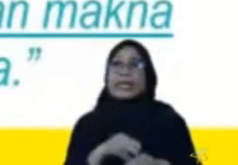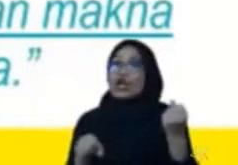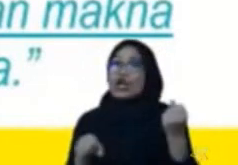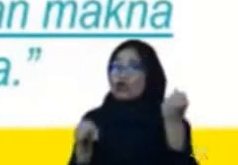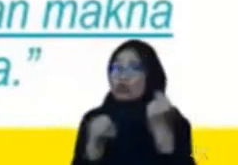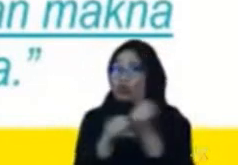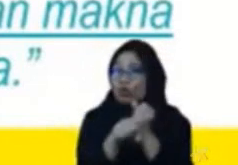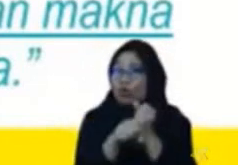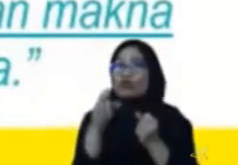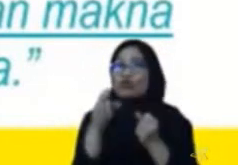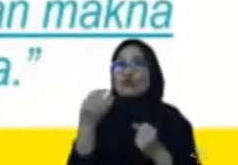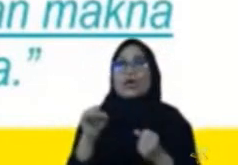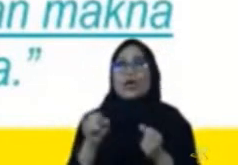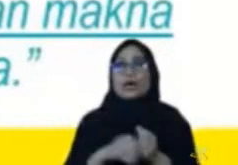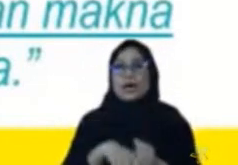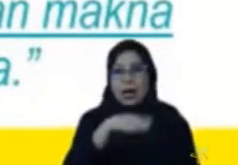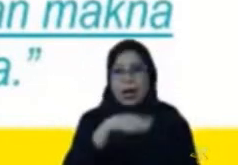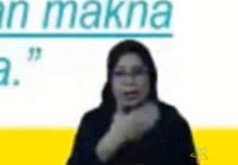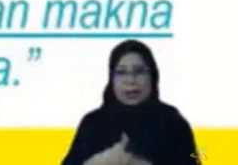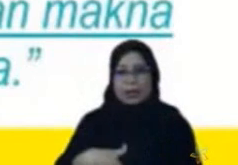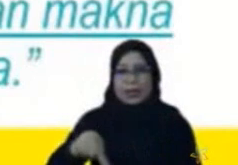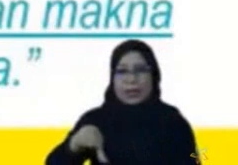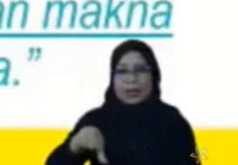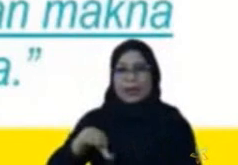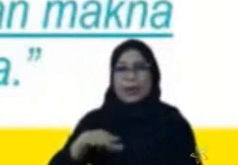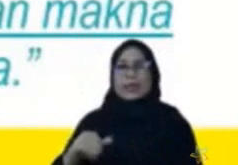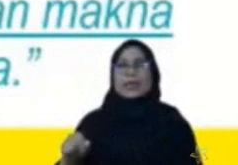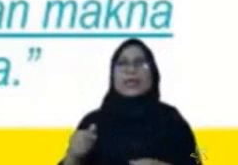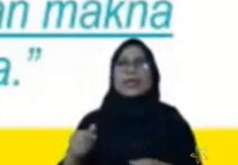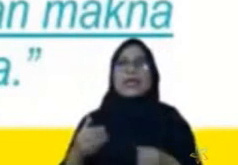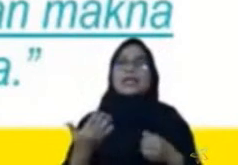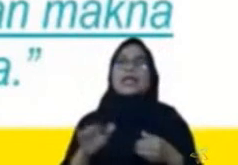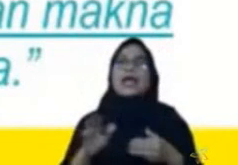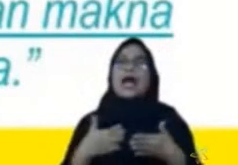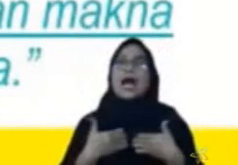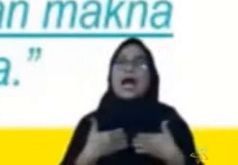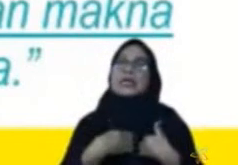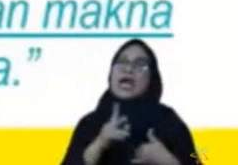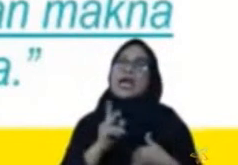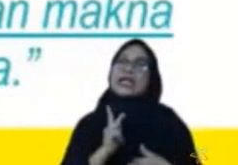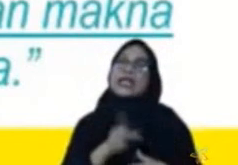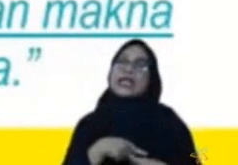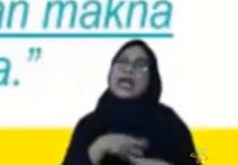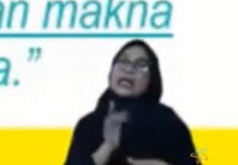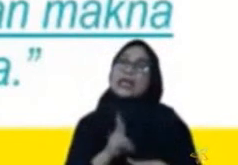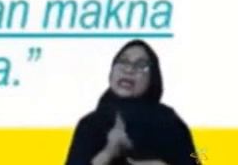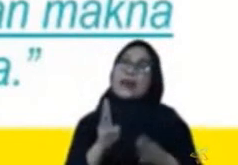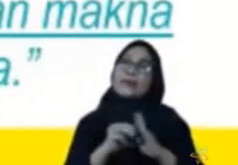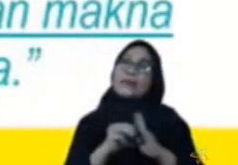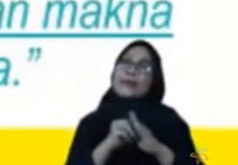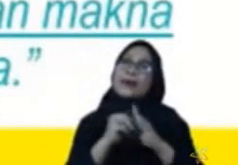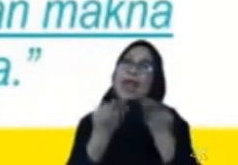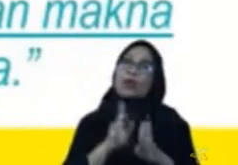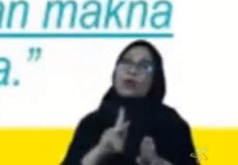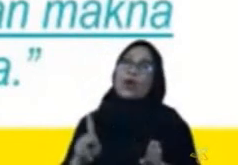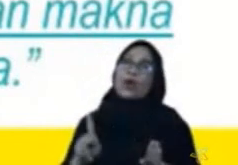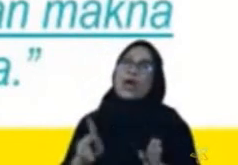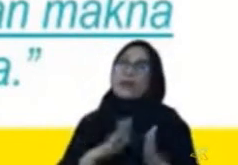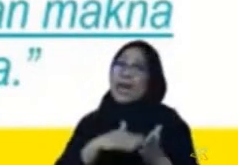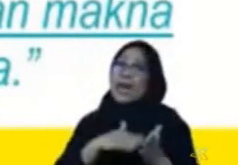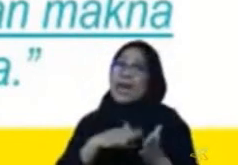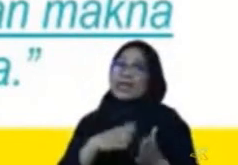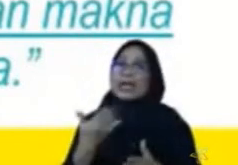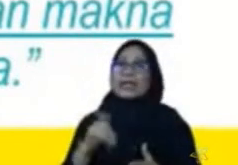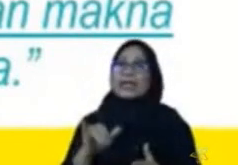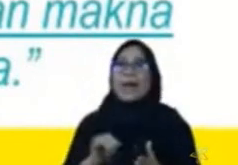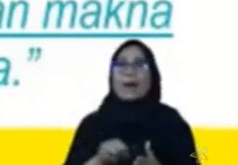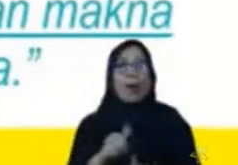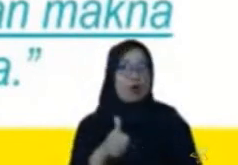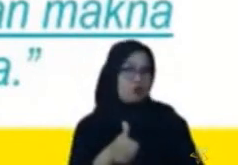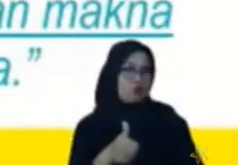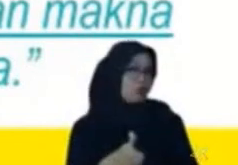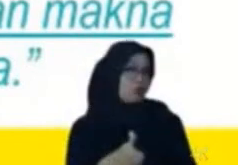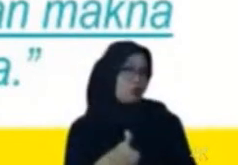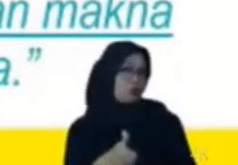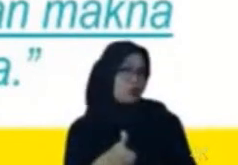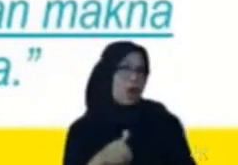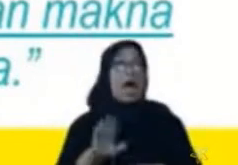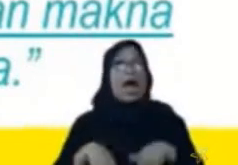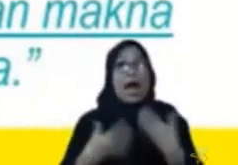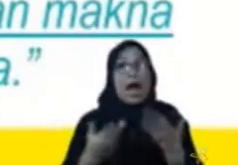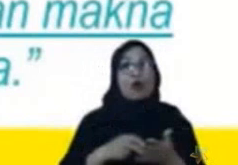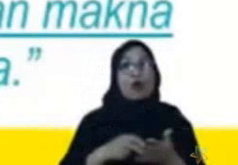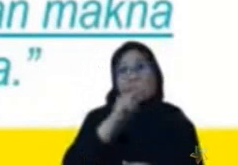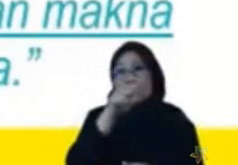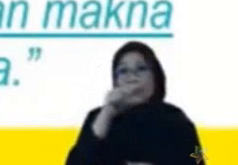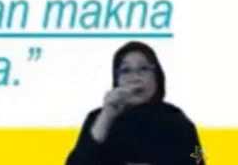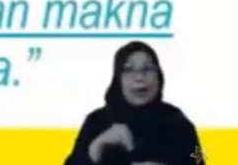dengan keterbatasan yang ada kita tetap bisa melakukan pembelajaran yang bermakna. Jadi kalau misal ditanya,